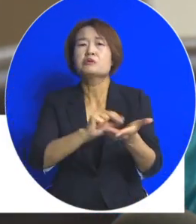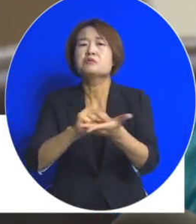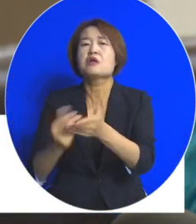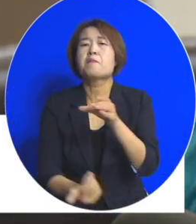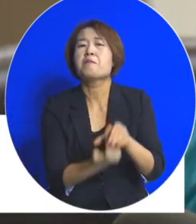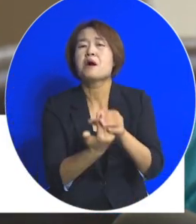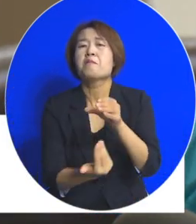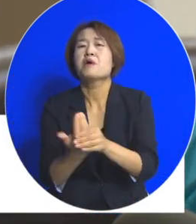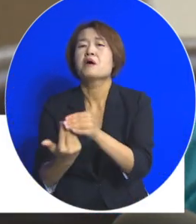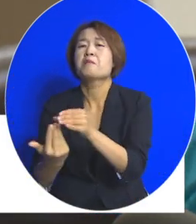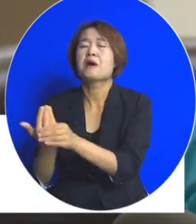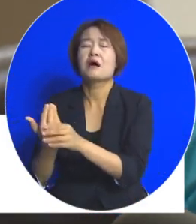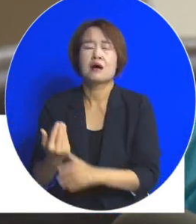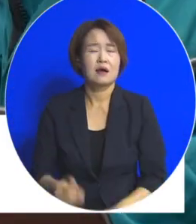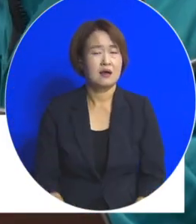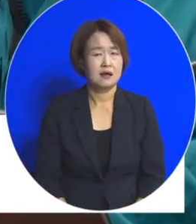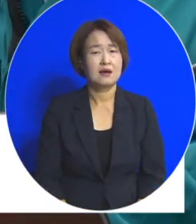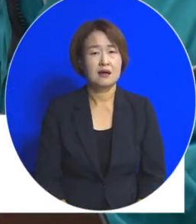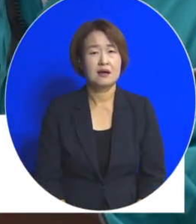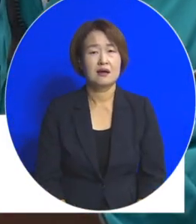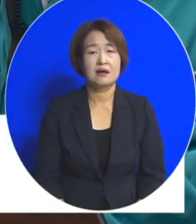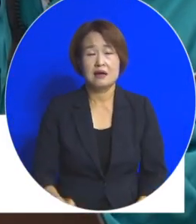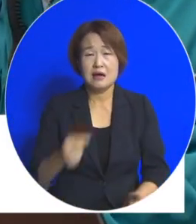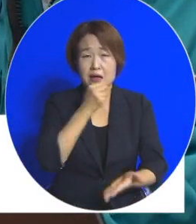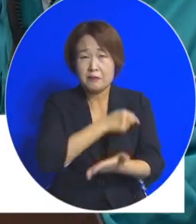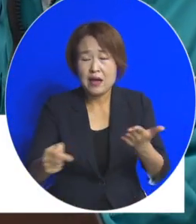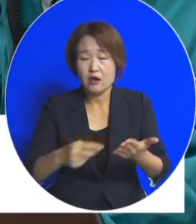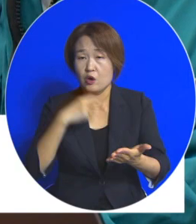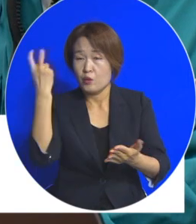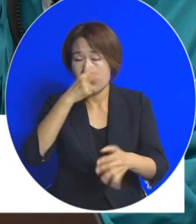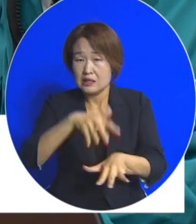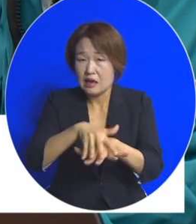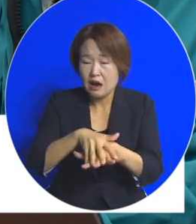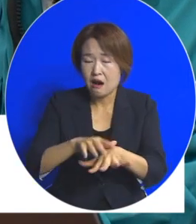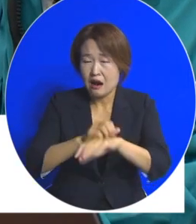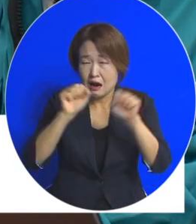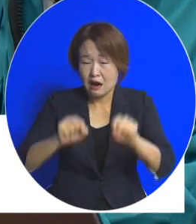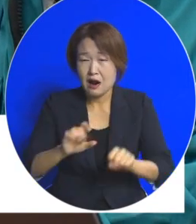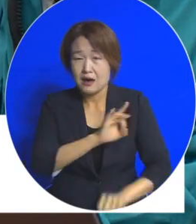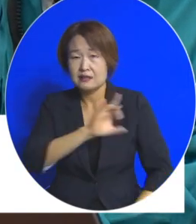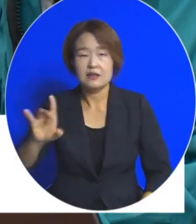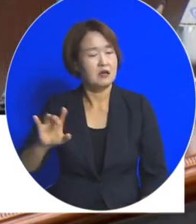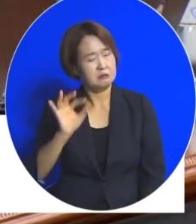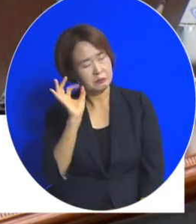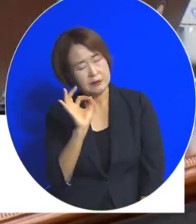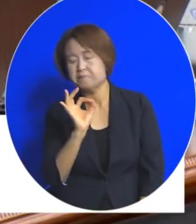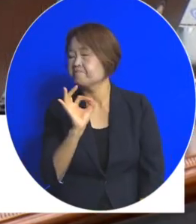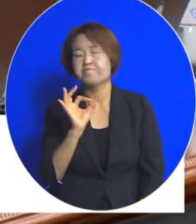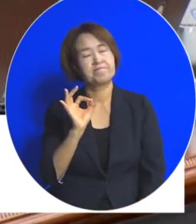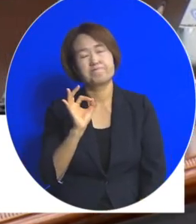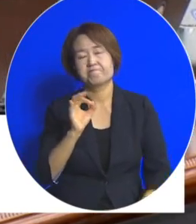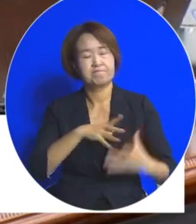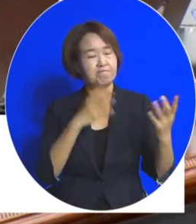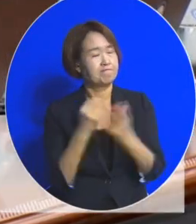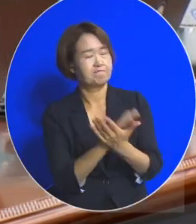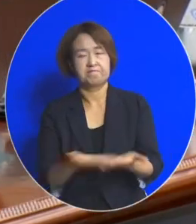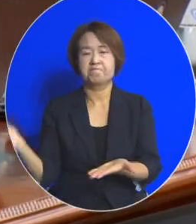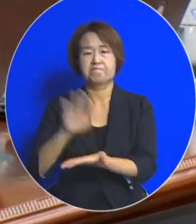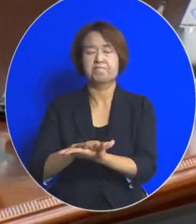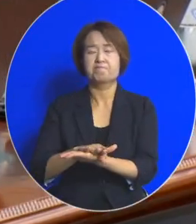있다고 설명했습니다 그러면서 재난관리 체계와 대응방식을 근본적으로 바꿔야 한다며 지금까지와는